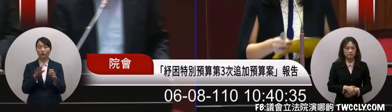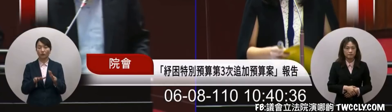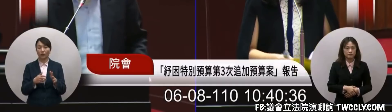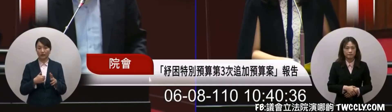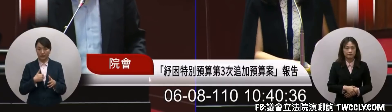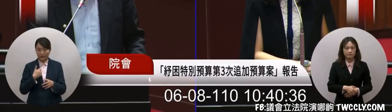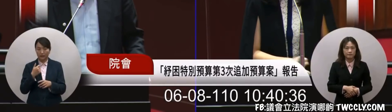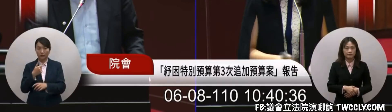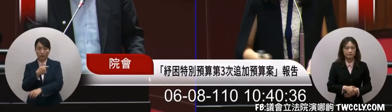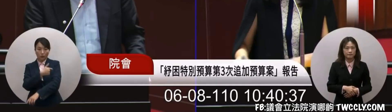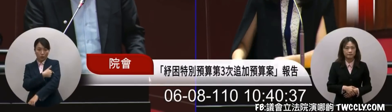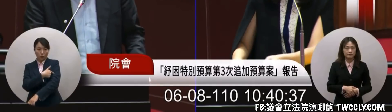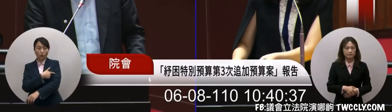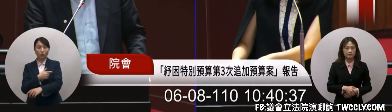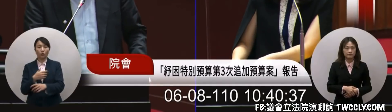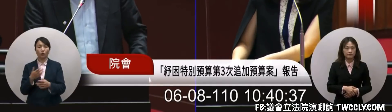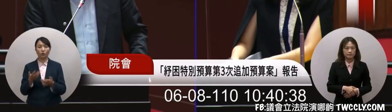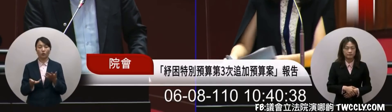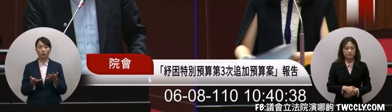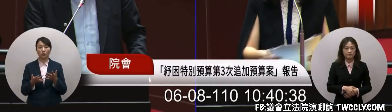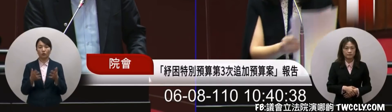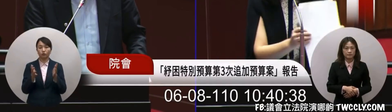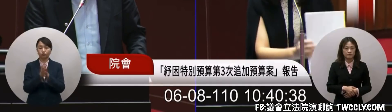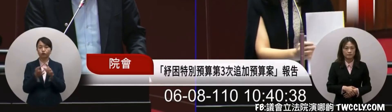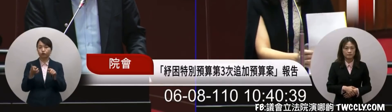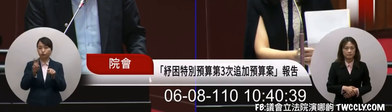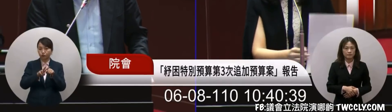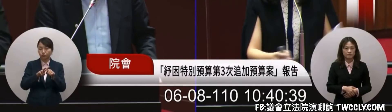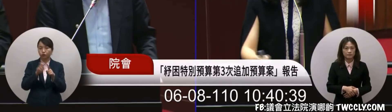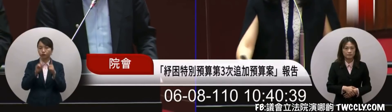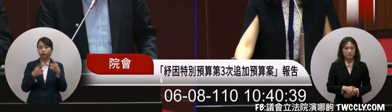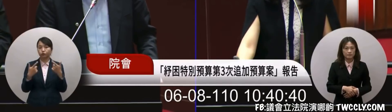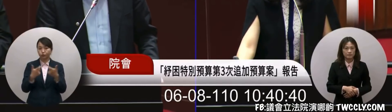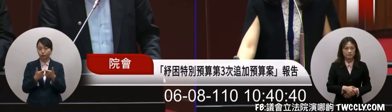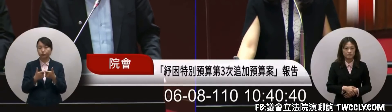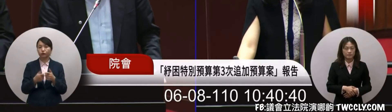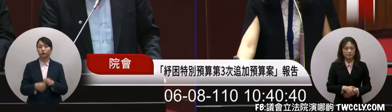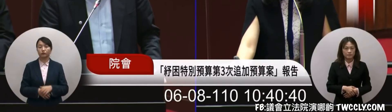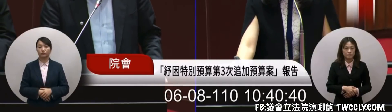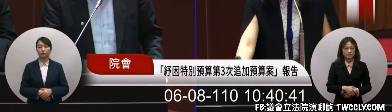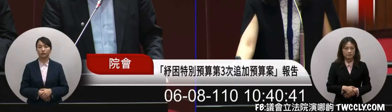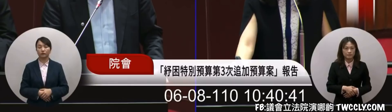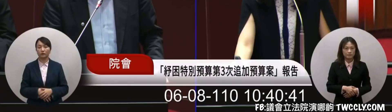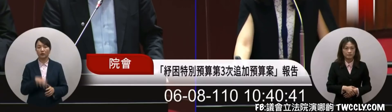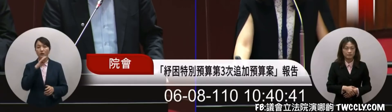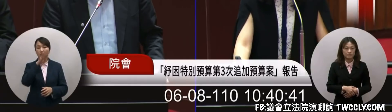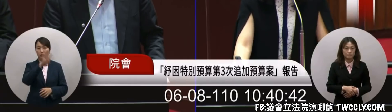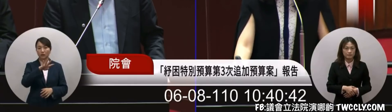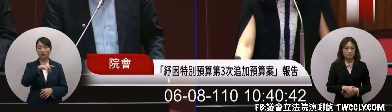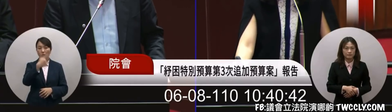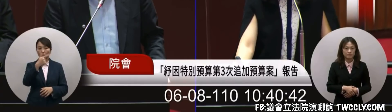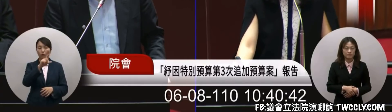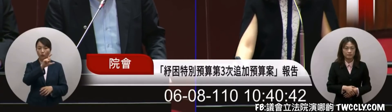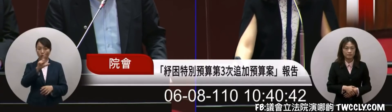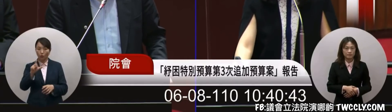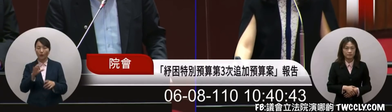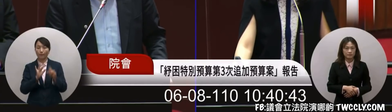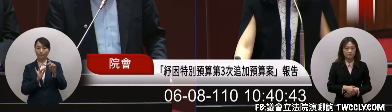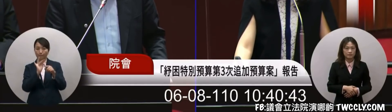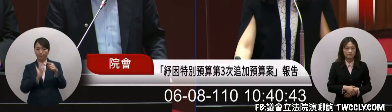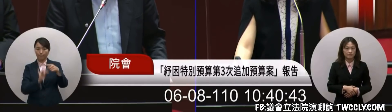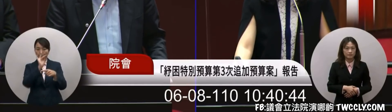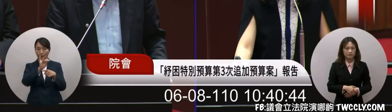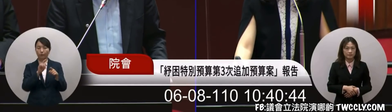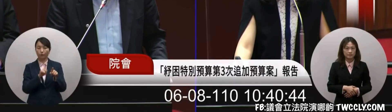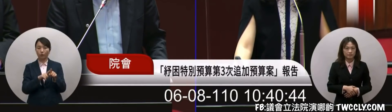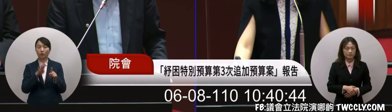际在施打，我们还是大概就是2倍量是最大量的嘛。好，4600剂就是100%，啊，事实上